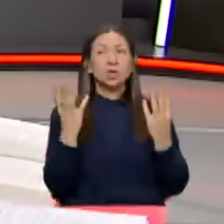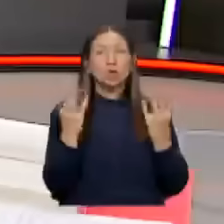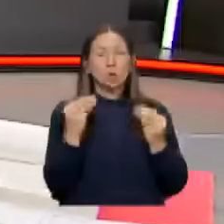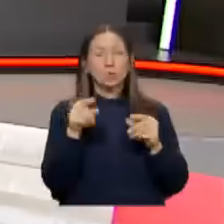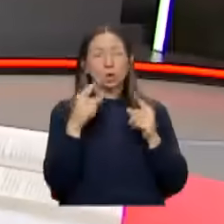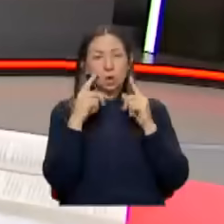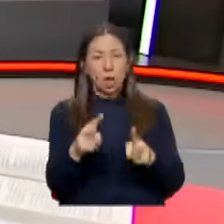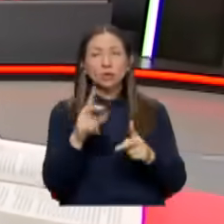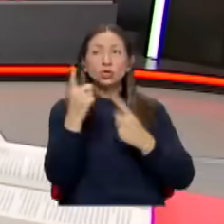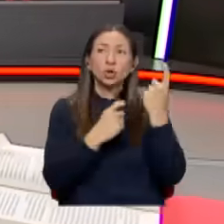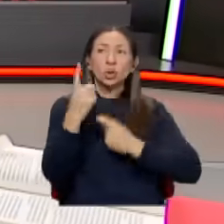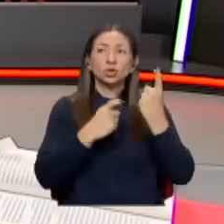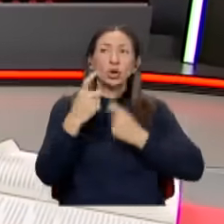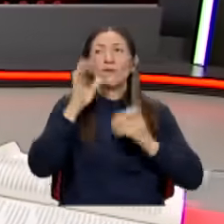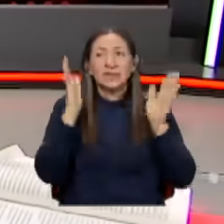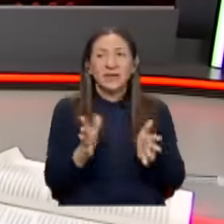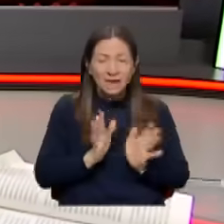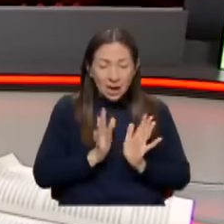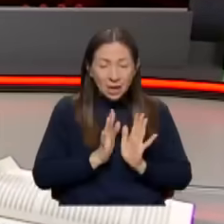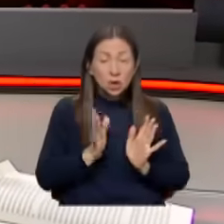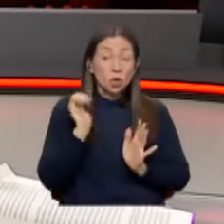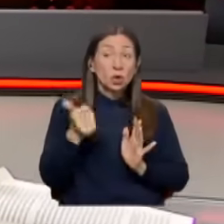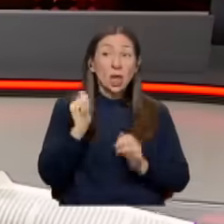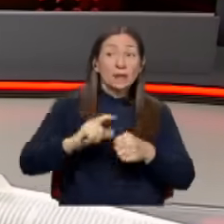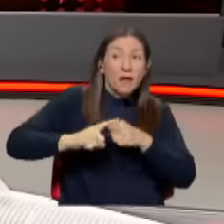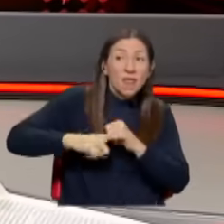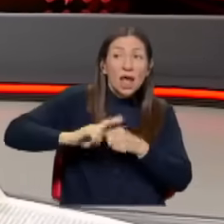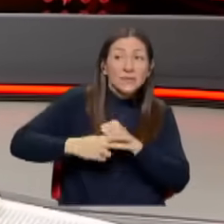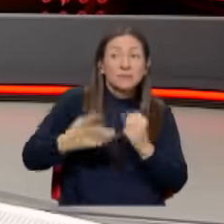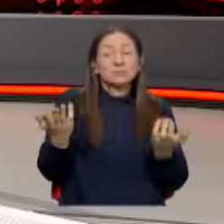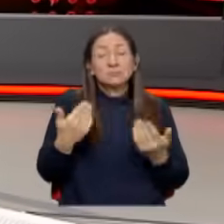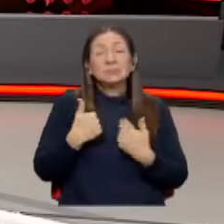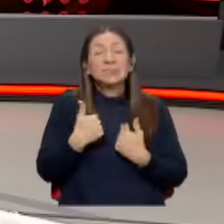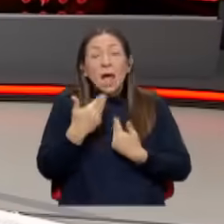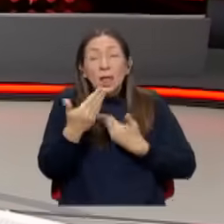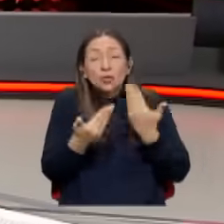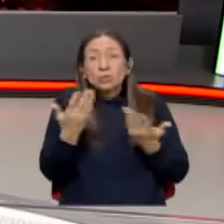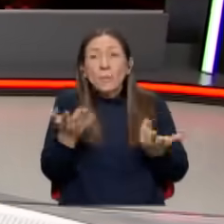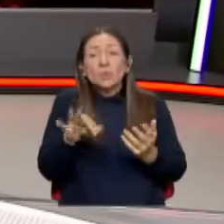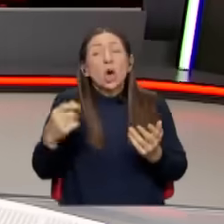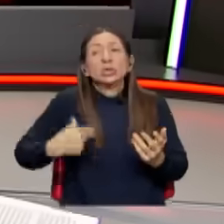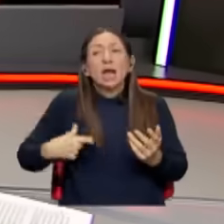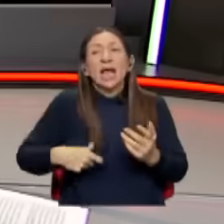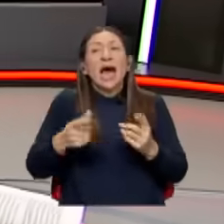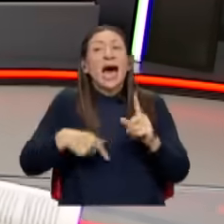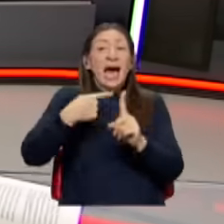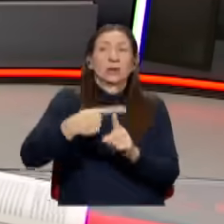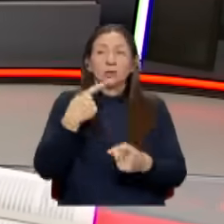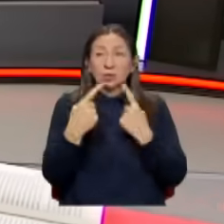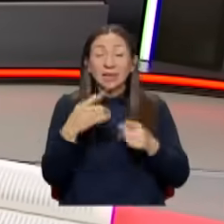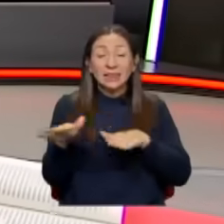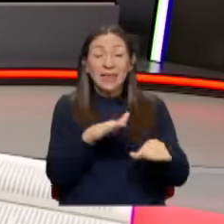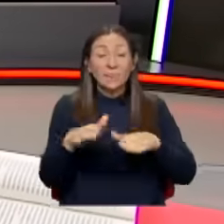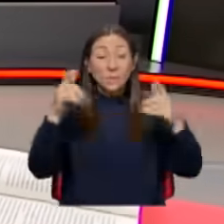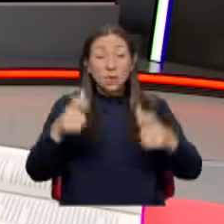bu yönde soru da geliyor. Günlerdir, haftalardır da. Biz de değiniyoruz ama bugün özellikle ayrıca değiniyoruz.